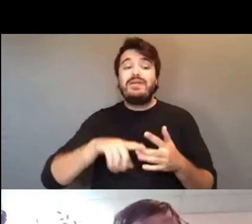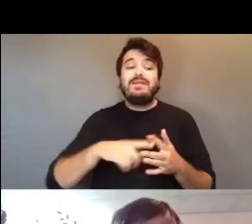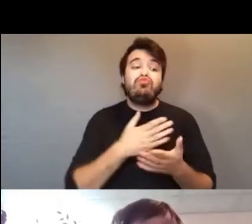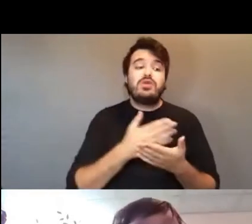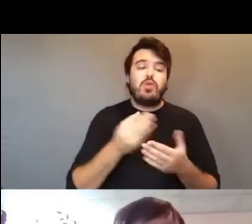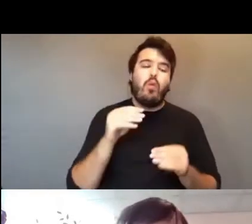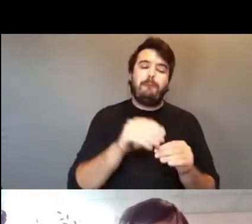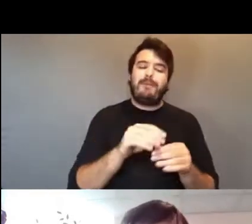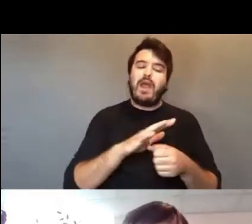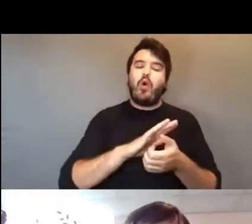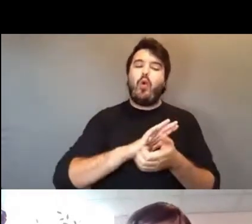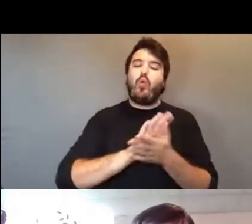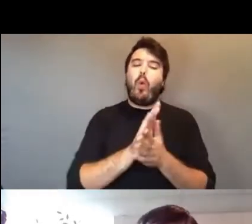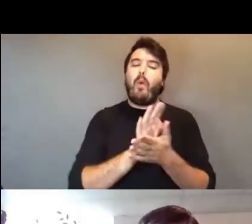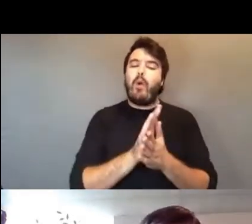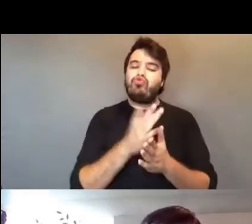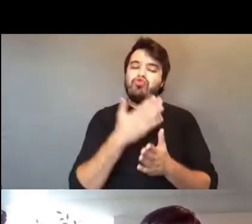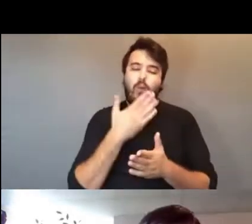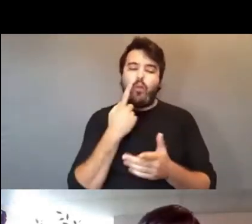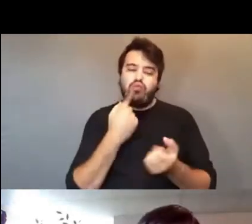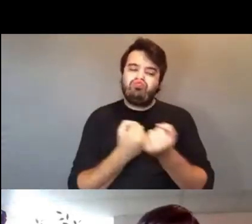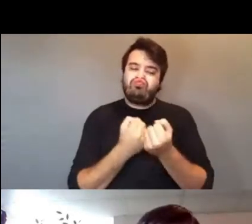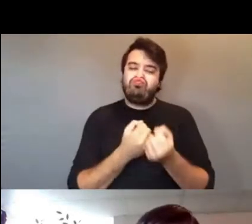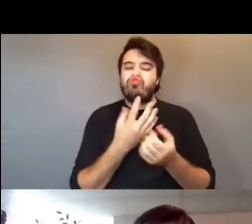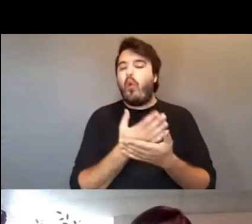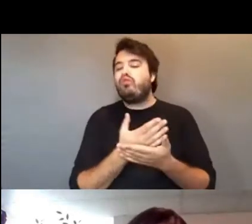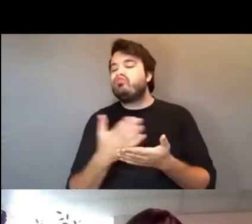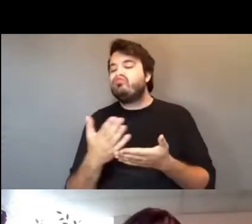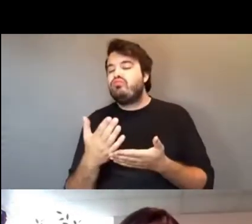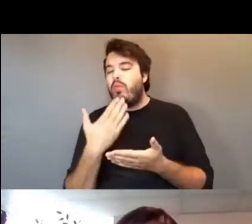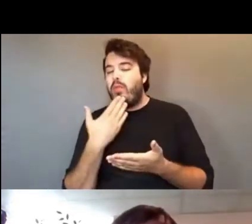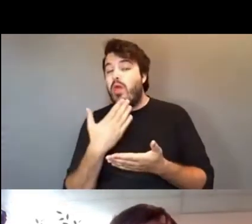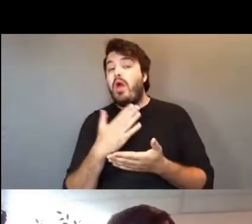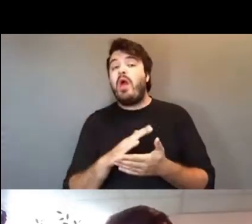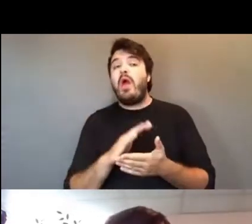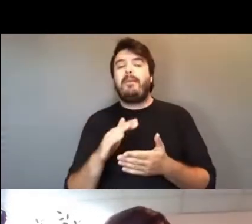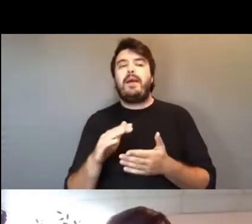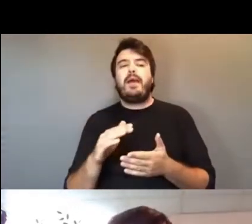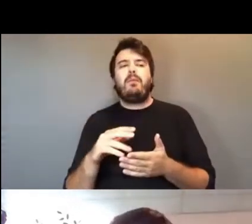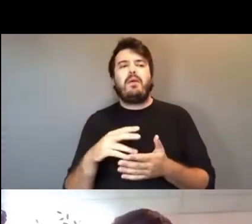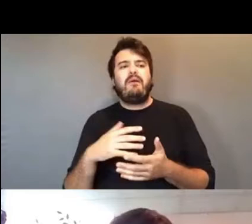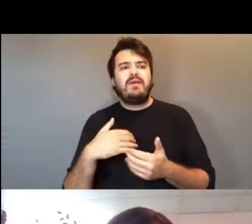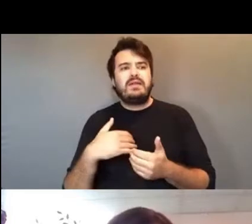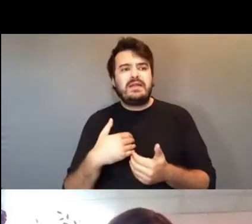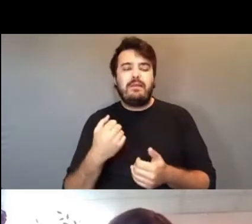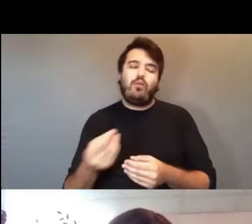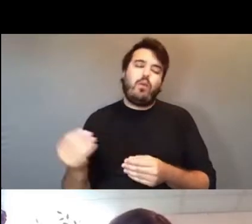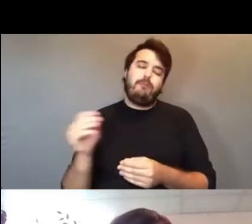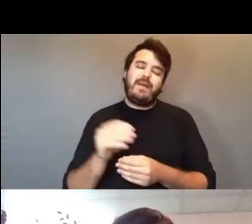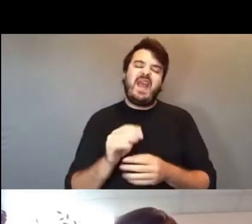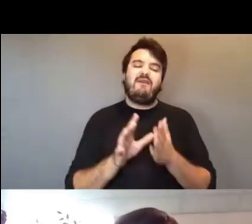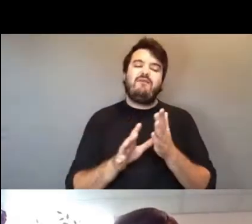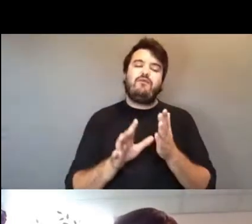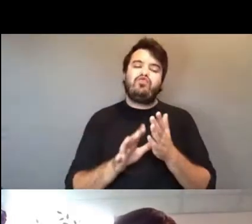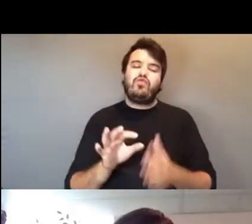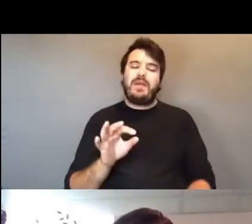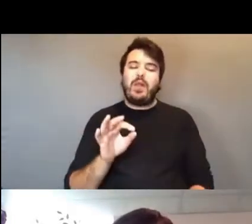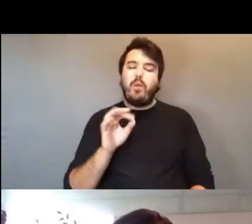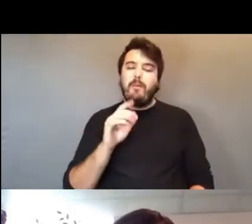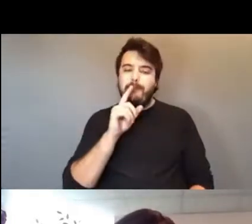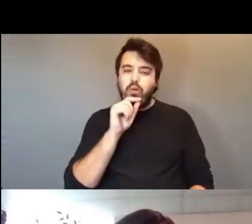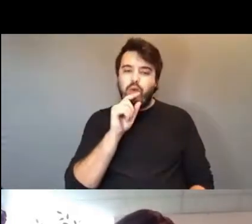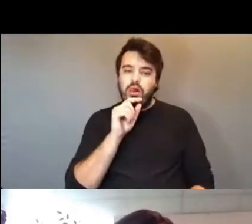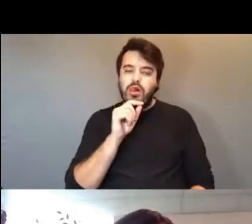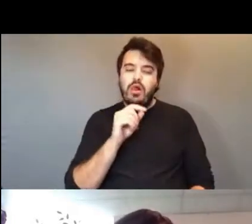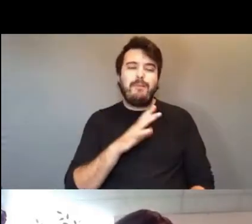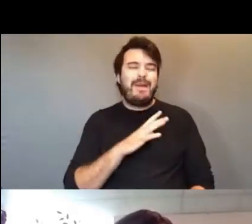la soutient pendant une bonne période. Puis, vous pouvez ensuite utiliser du fumier de poule, mais pas